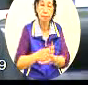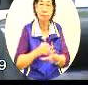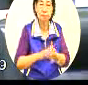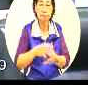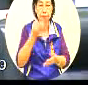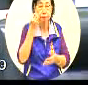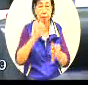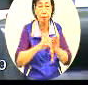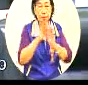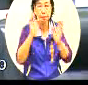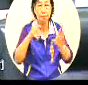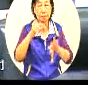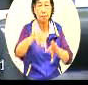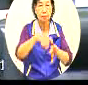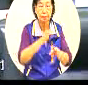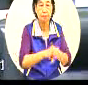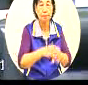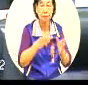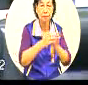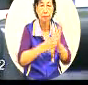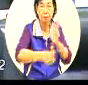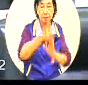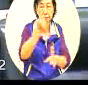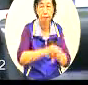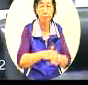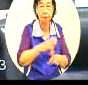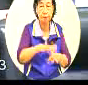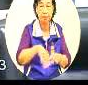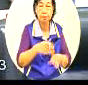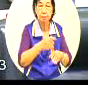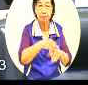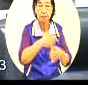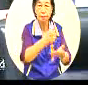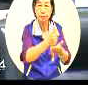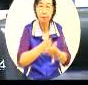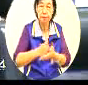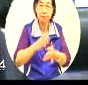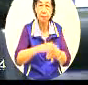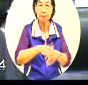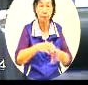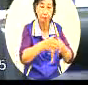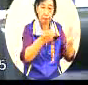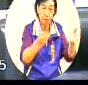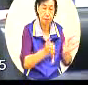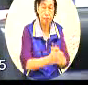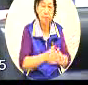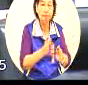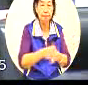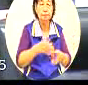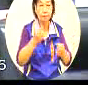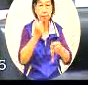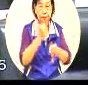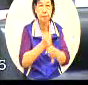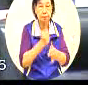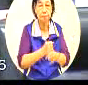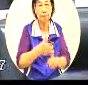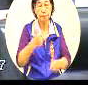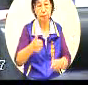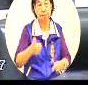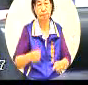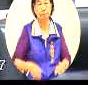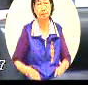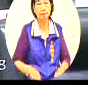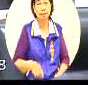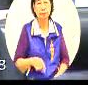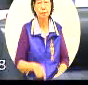个的旗津的这个配套措施要做出来，好不好？会后我们再来做讨论，那这个部分请你一定要做到。好，针对下一个议题哦，本席这